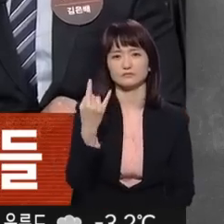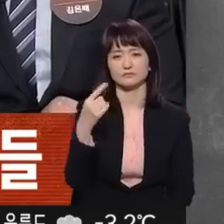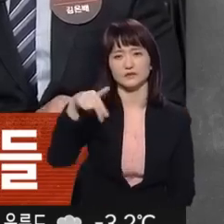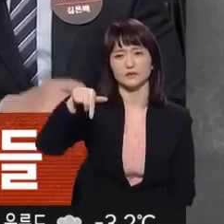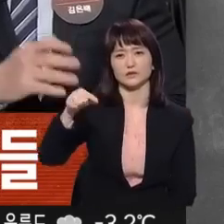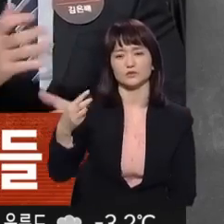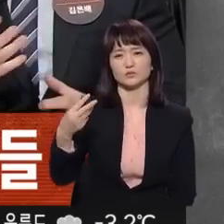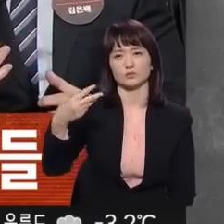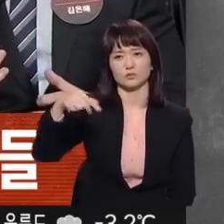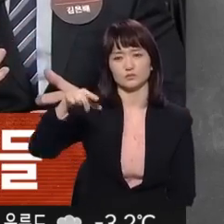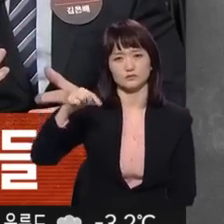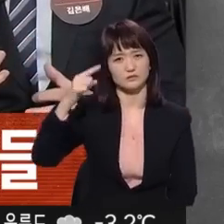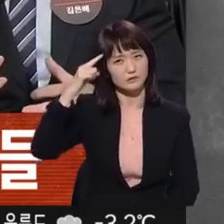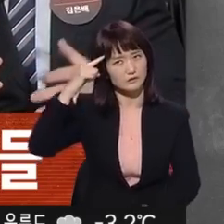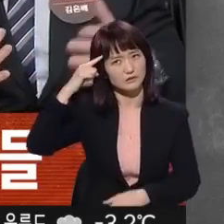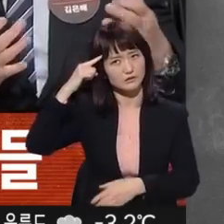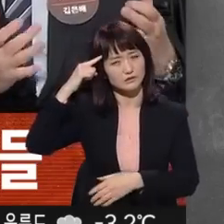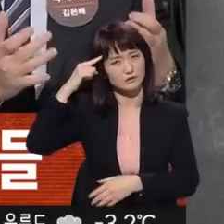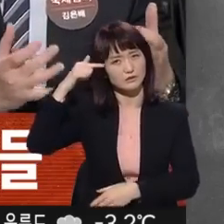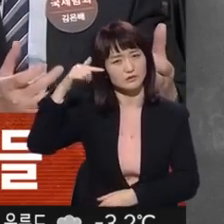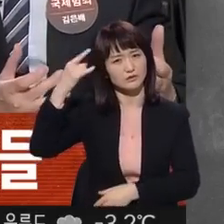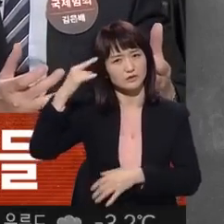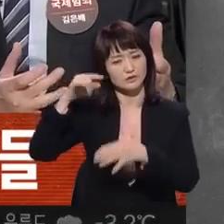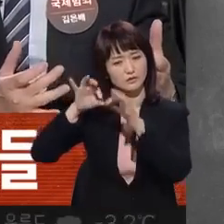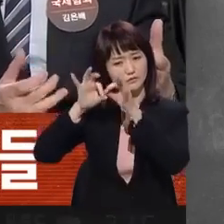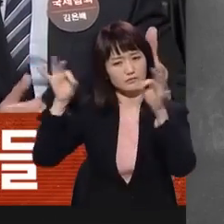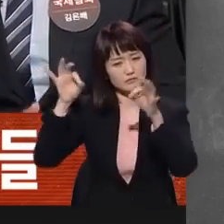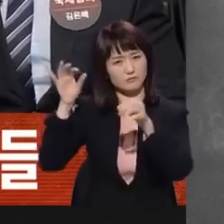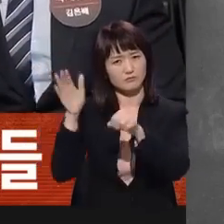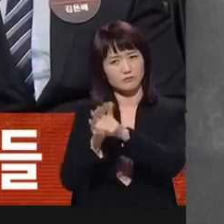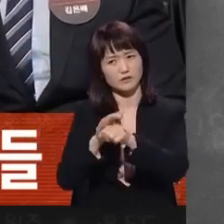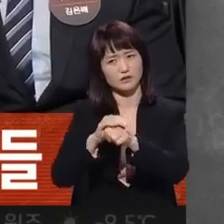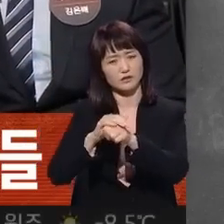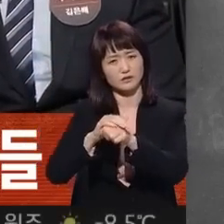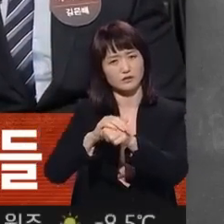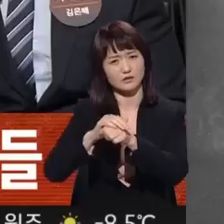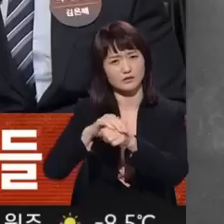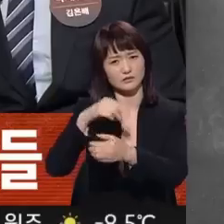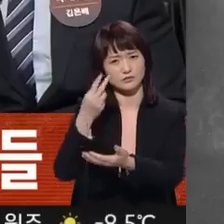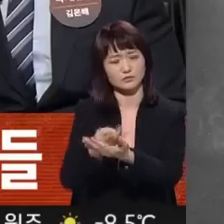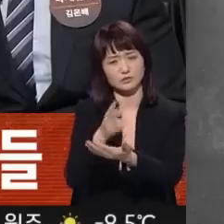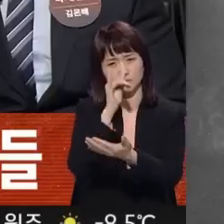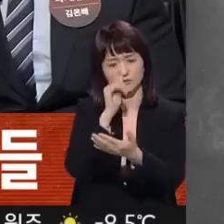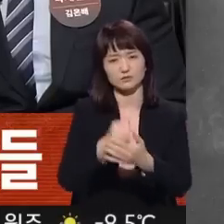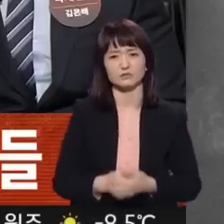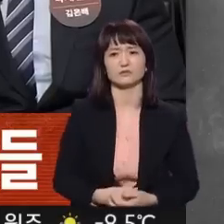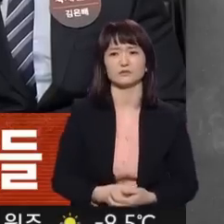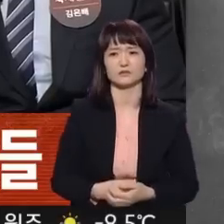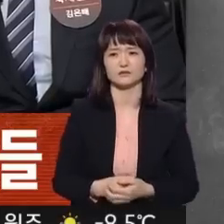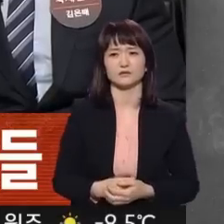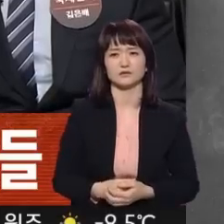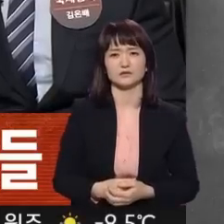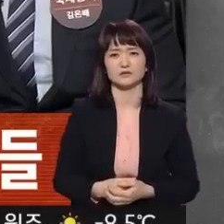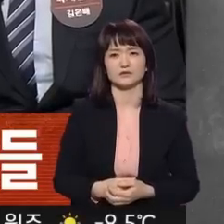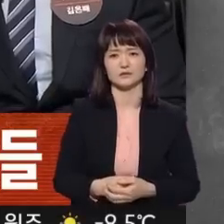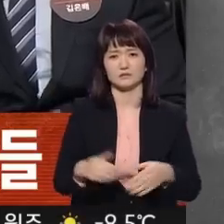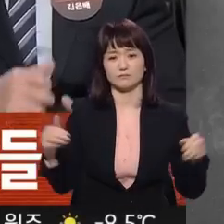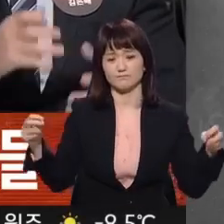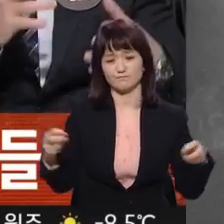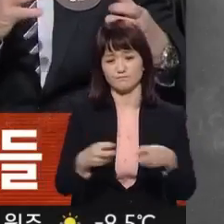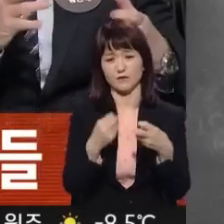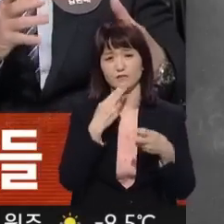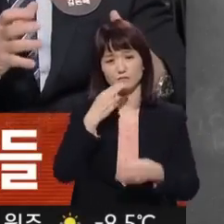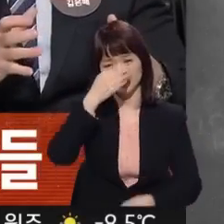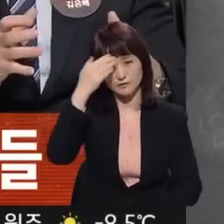아니면 뇌경색으로 쓰러질 경우에는 사실은 그렇게 사고 날 수가 있거든요. 근데 이제 다행히 큰 사고가 없었기 때문에 다행이긴 한데 또